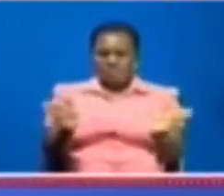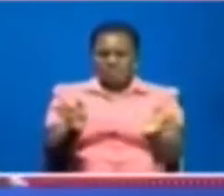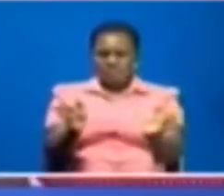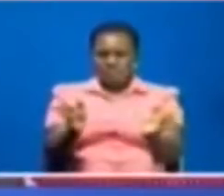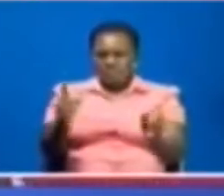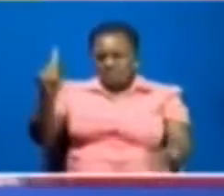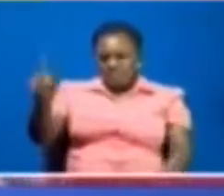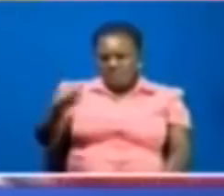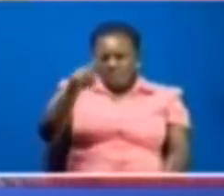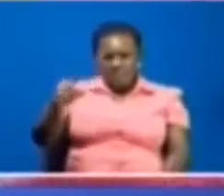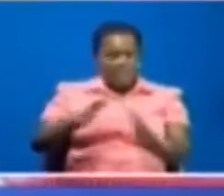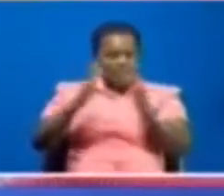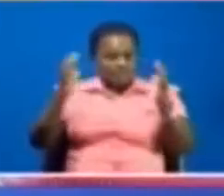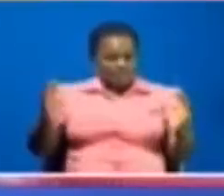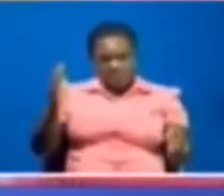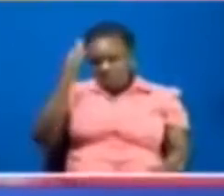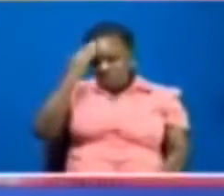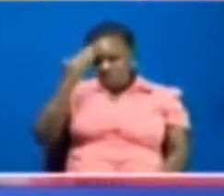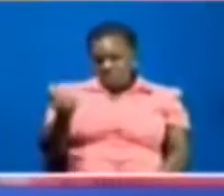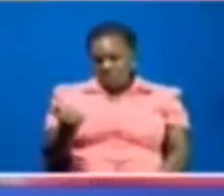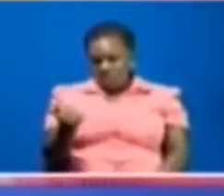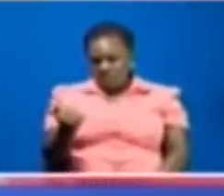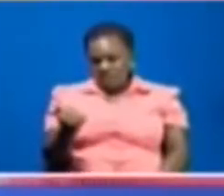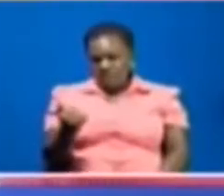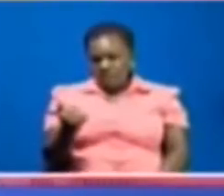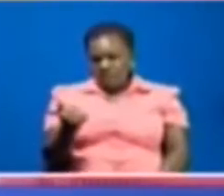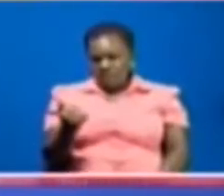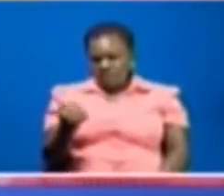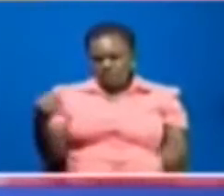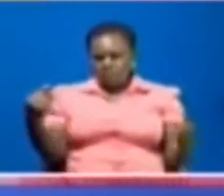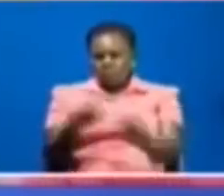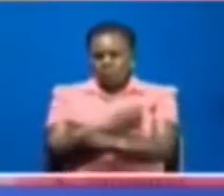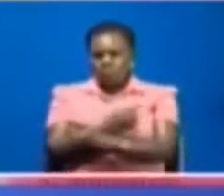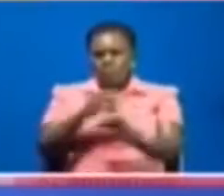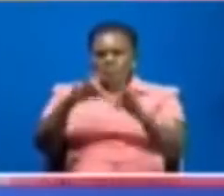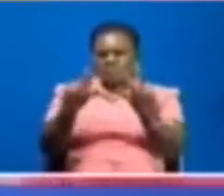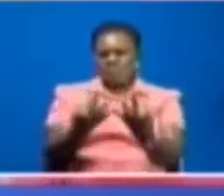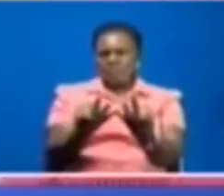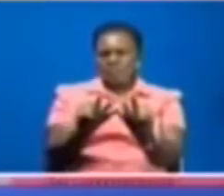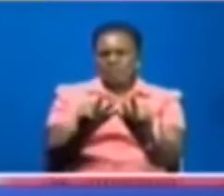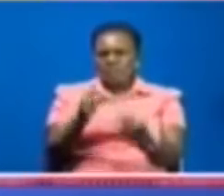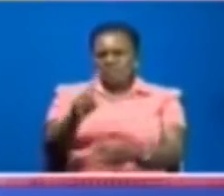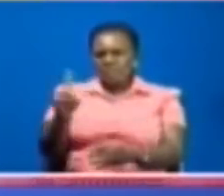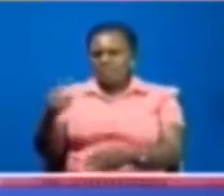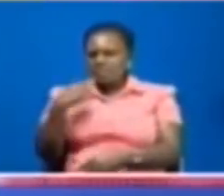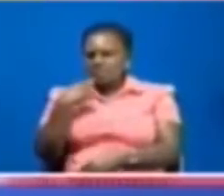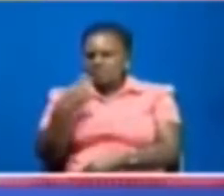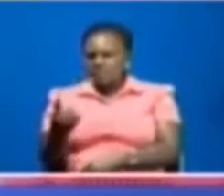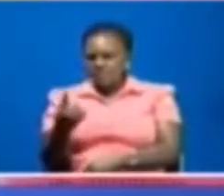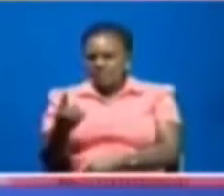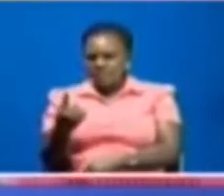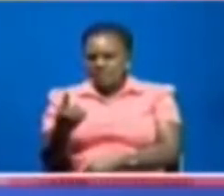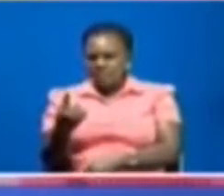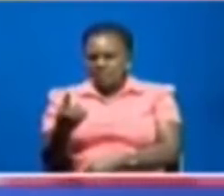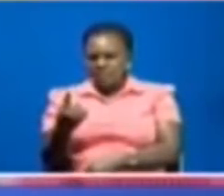watakuwa umetuposea sana kwa sababu watakuwa tutenganisha kwa familia yetu kwa sababu kila mtu atakuwa naishi maisha yenye